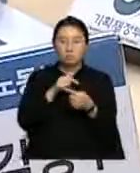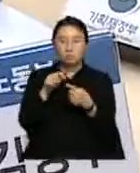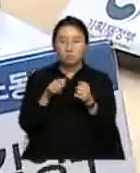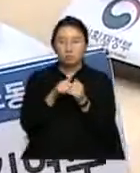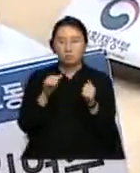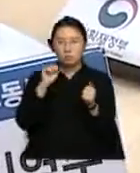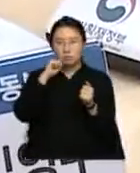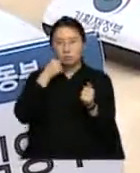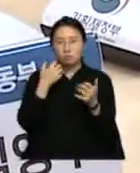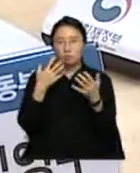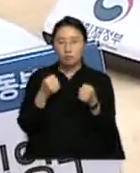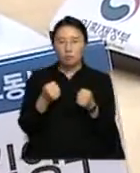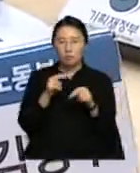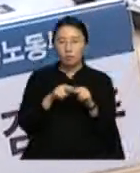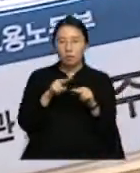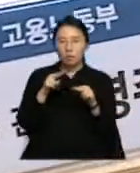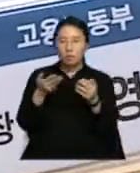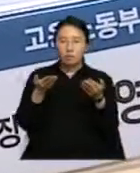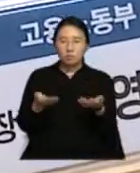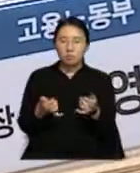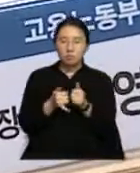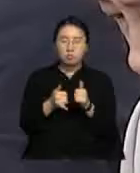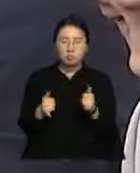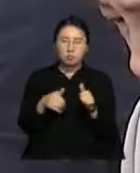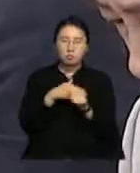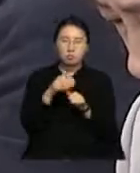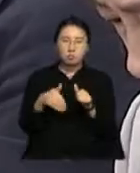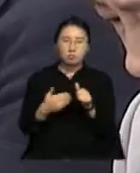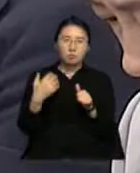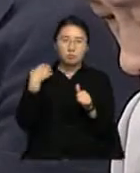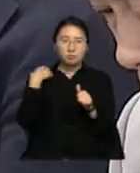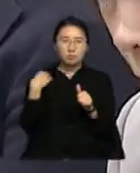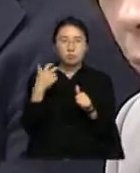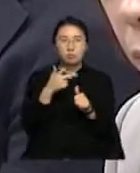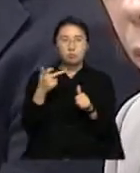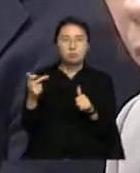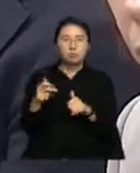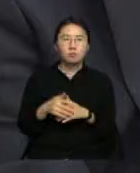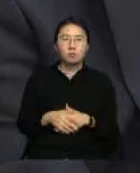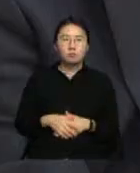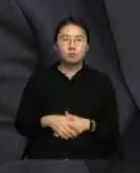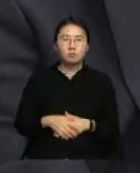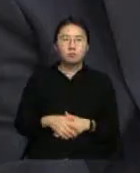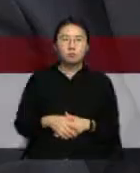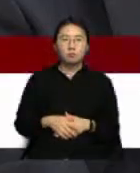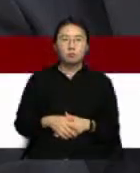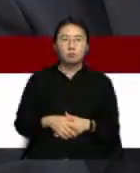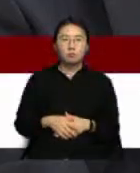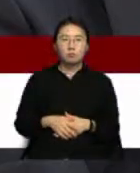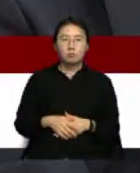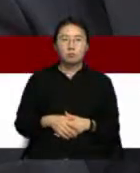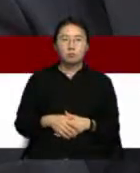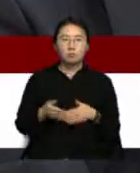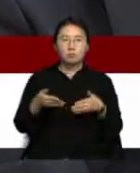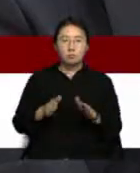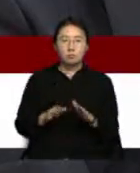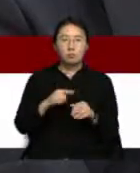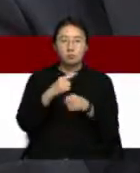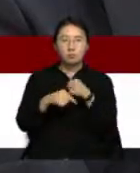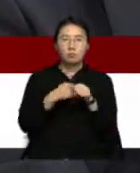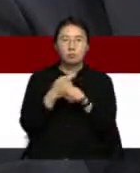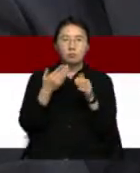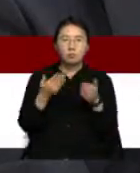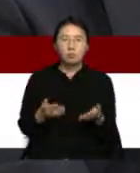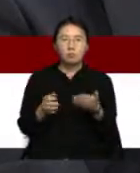마찬가지. 휴직자 발생은 중소기업의 여건상 부담일 수밖에 없기 때문입니다. 출산을 하고 1년 정도 휴직을 하게